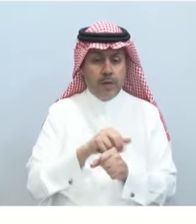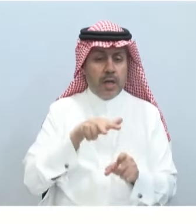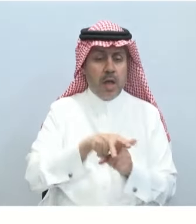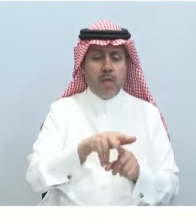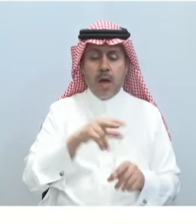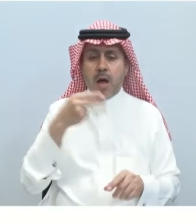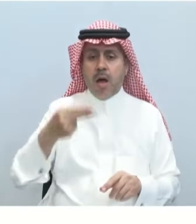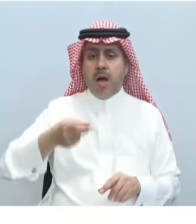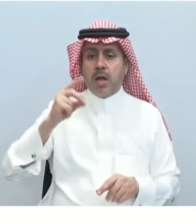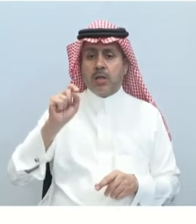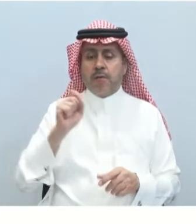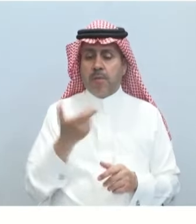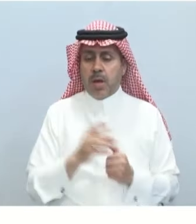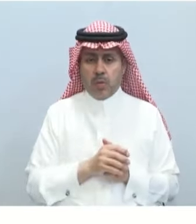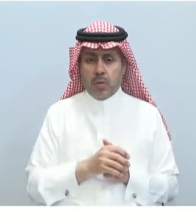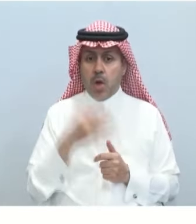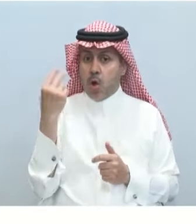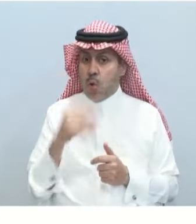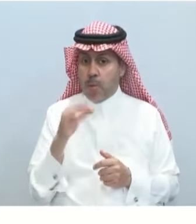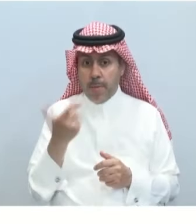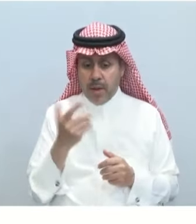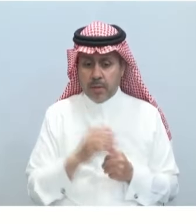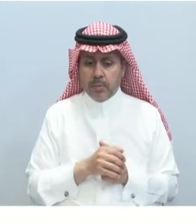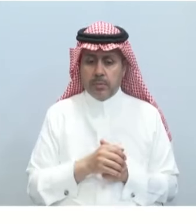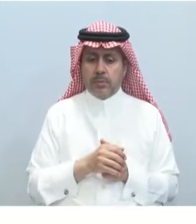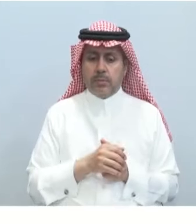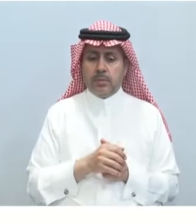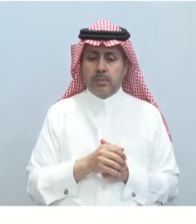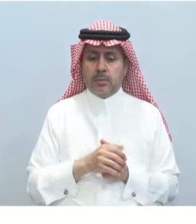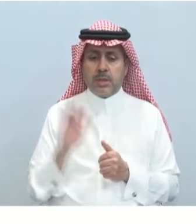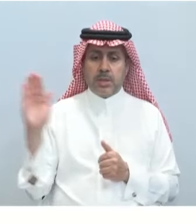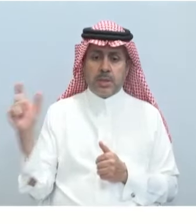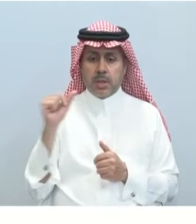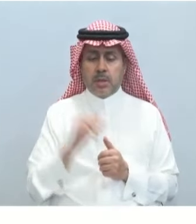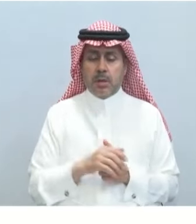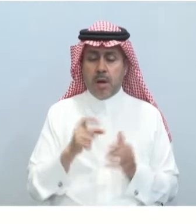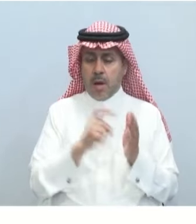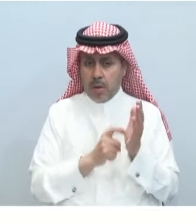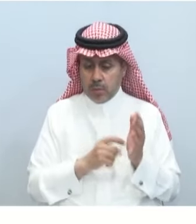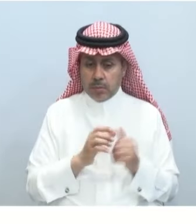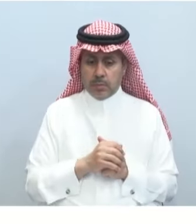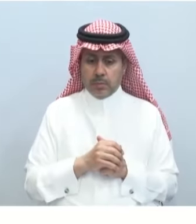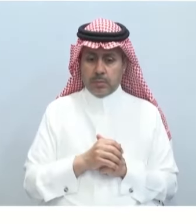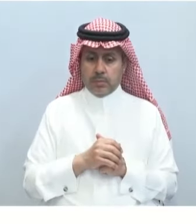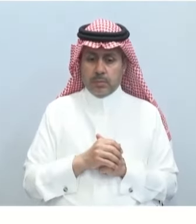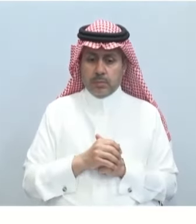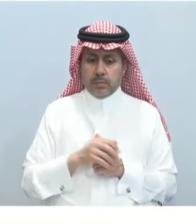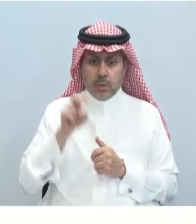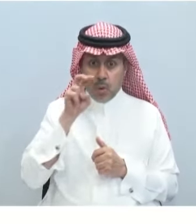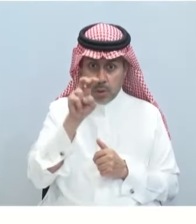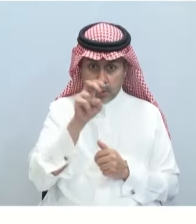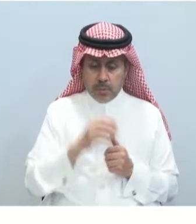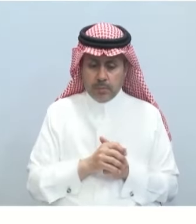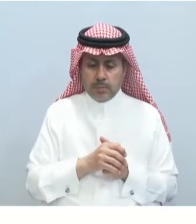ارتكبه عاطف وما العقوبه المترتبه على ذلك الان سننظر الى السند القانوني واريد منكم ان تركزوا